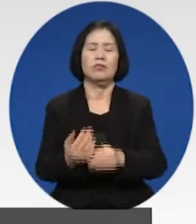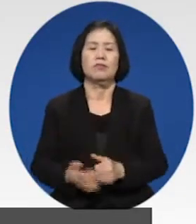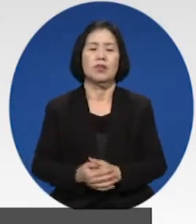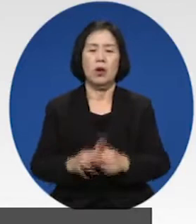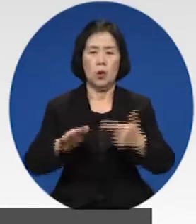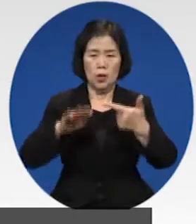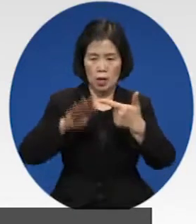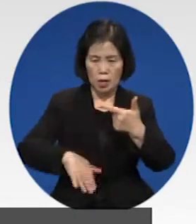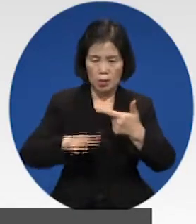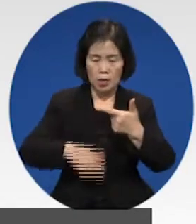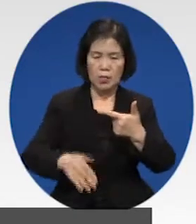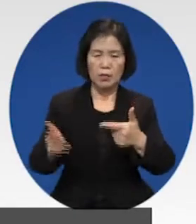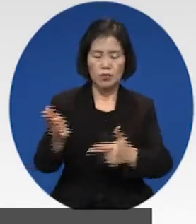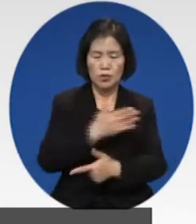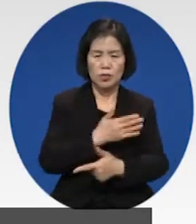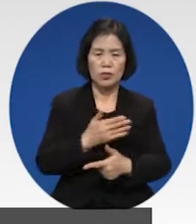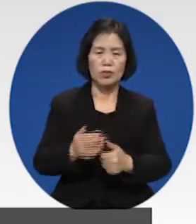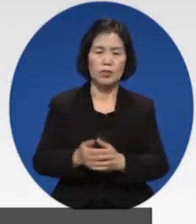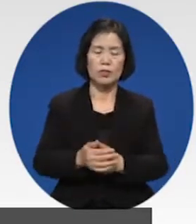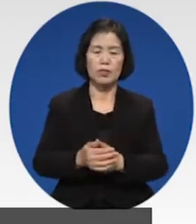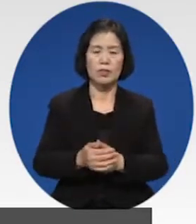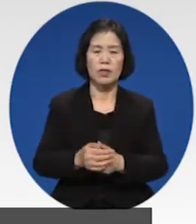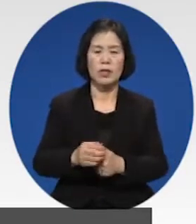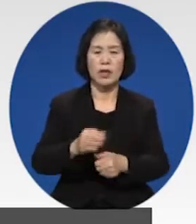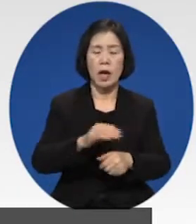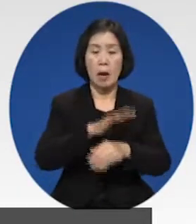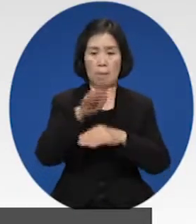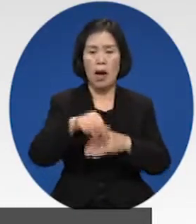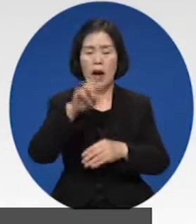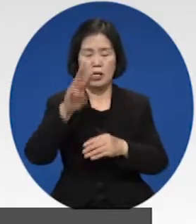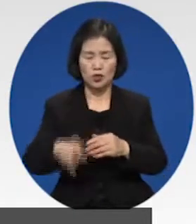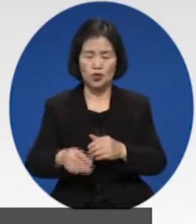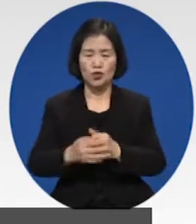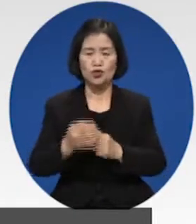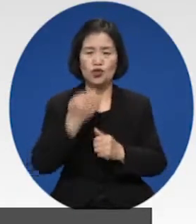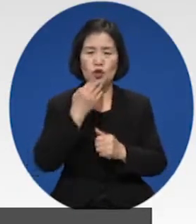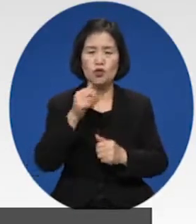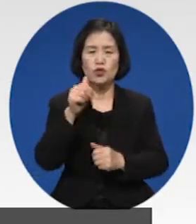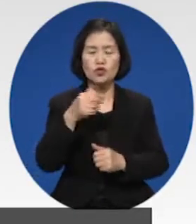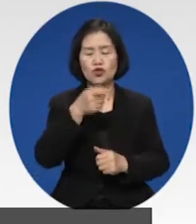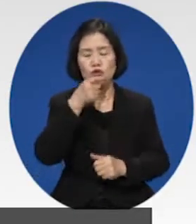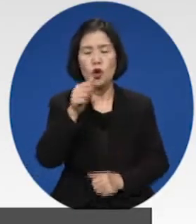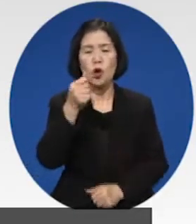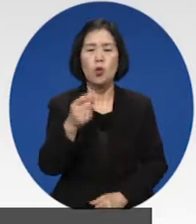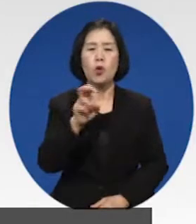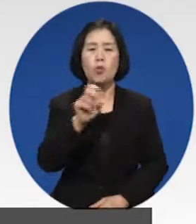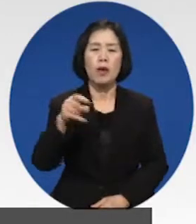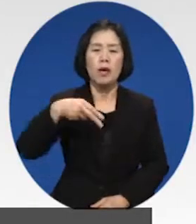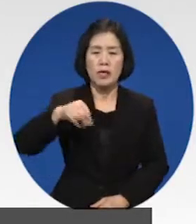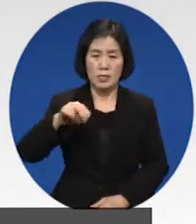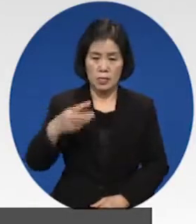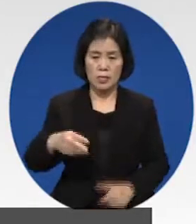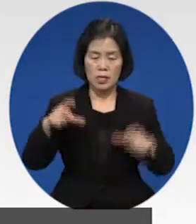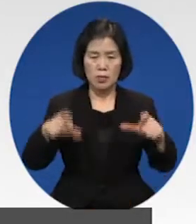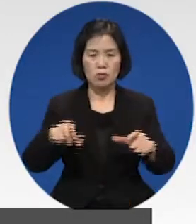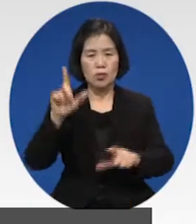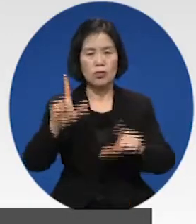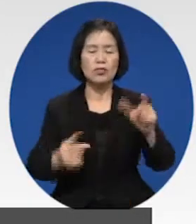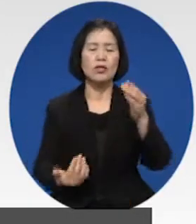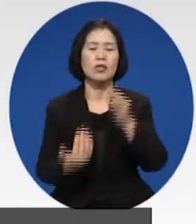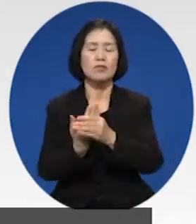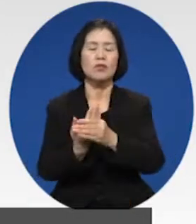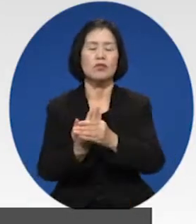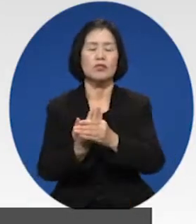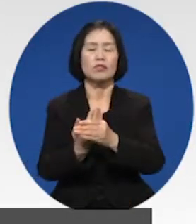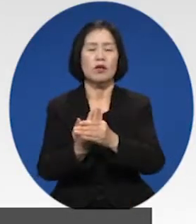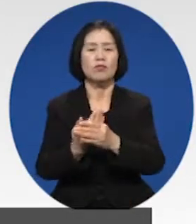하반기부터 상반기 사이에 타주 시에 운정신도시 수원시 호매실지구 에서도 이러한 현상의 벌어질 것이다 지금 이렇게